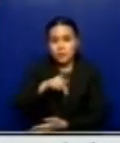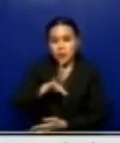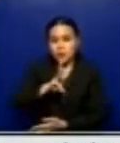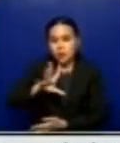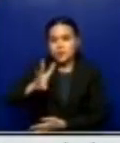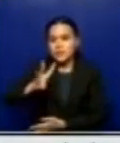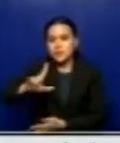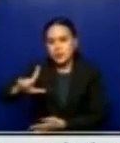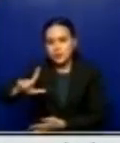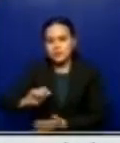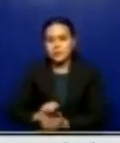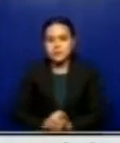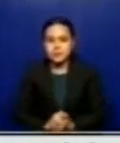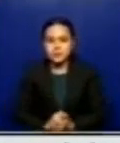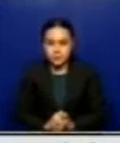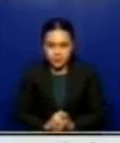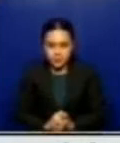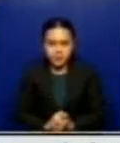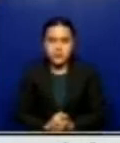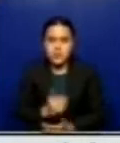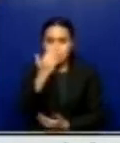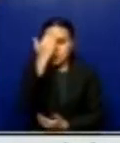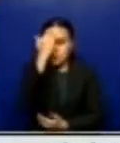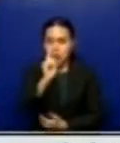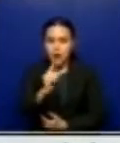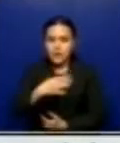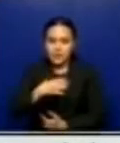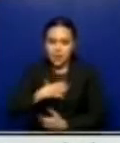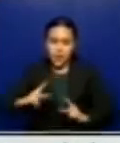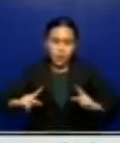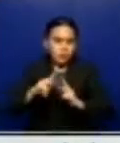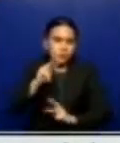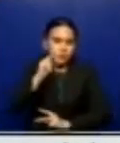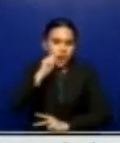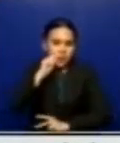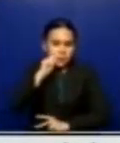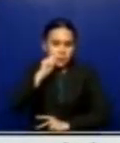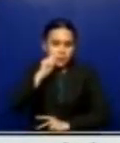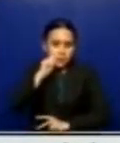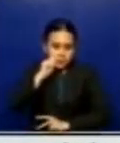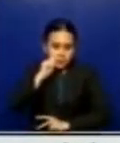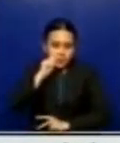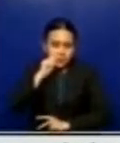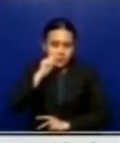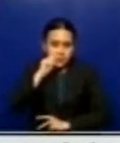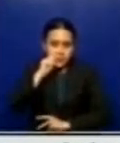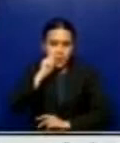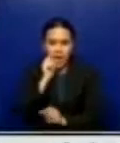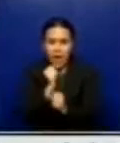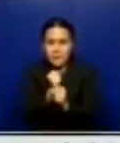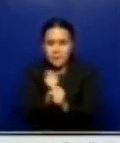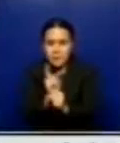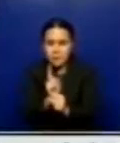1,607 ล้านเพื่ออยากจะให้ชลประทานได้ไปดำเนินการในจุด